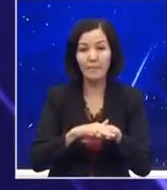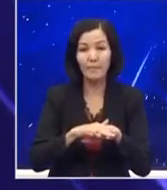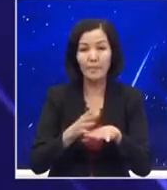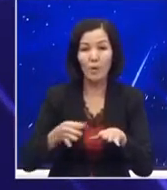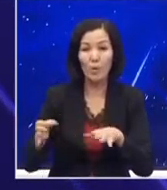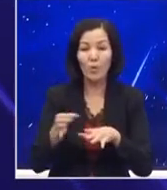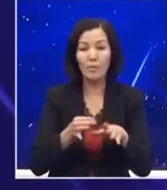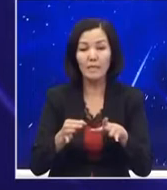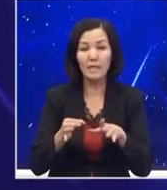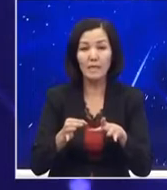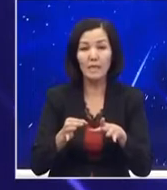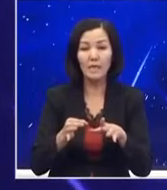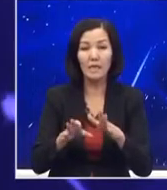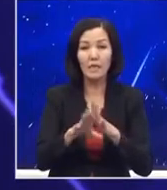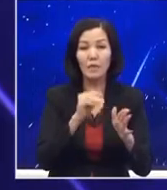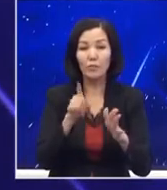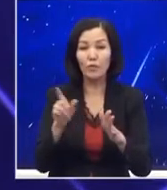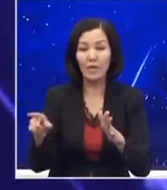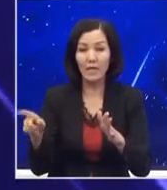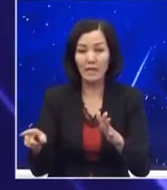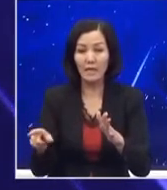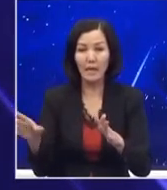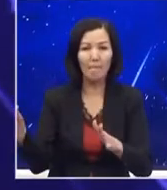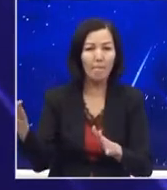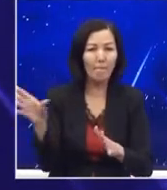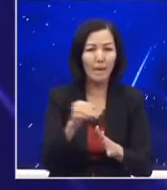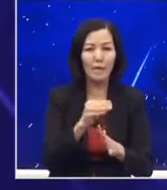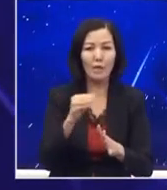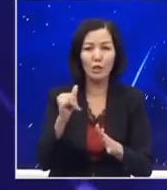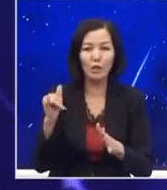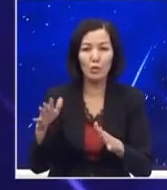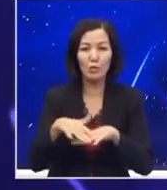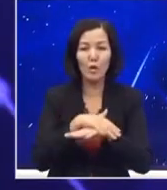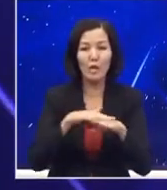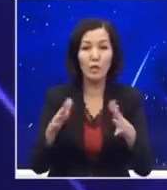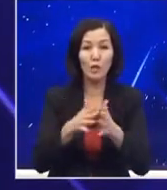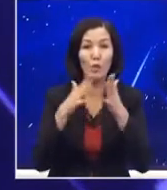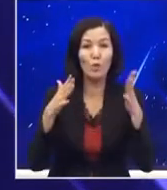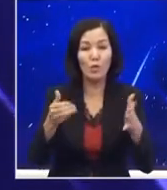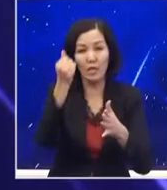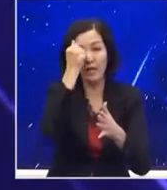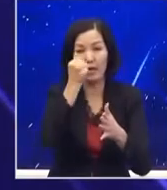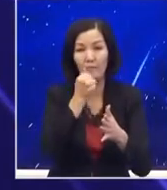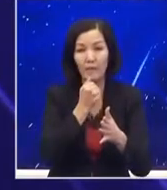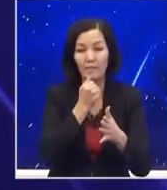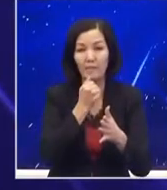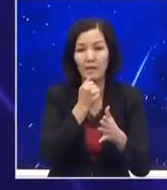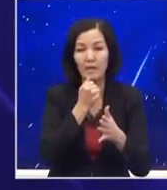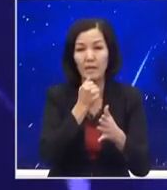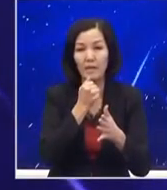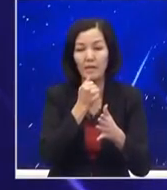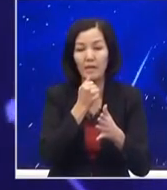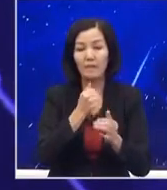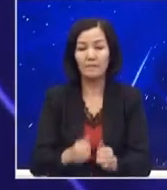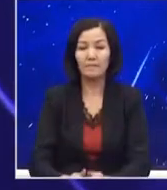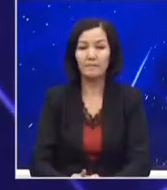облыстық мәслихаттың депутаттарына, барлық жетісу жұртшылығына үлкен ризашылығымды білдіріп, тағы да бір басын